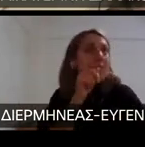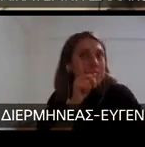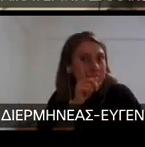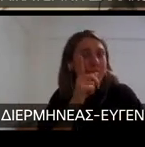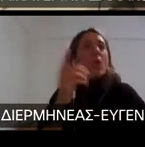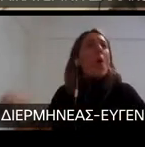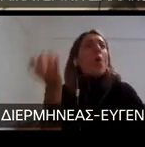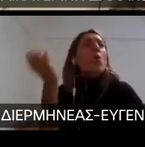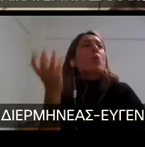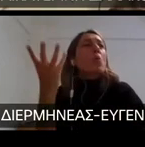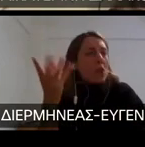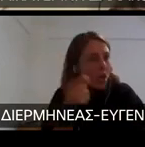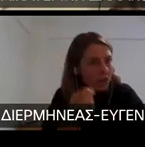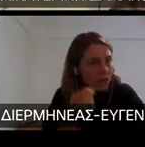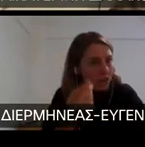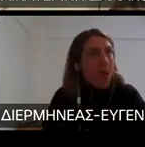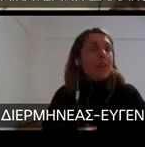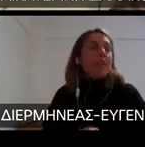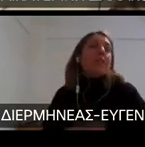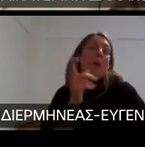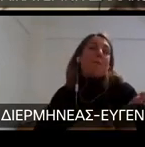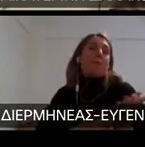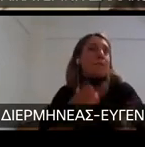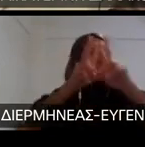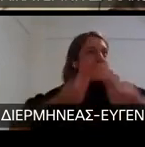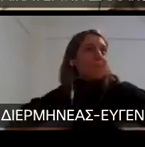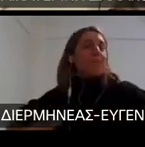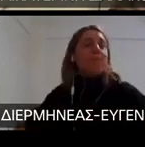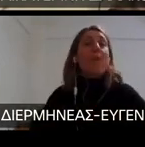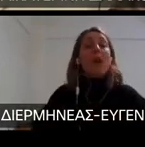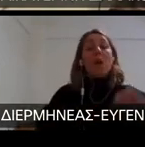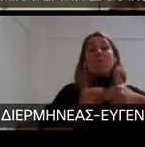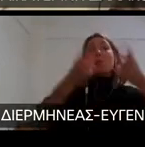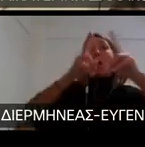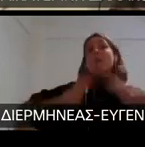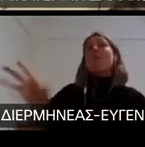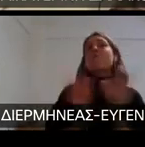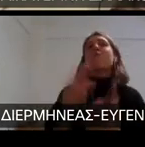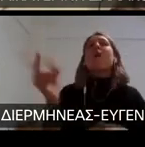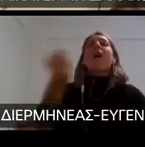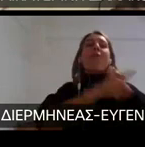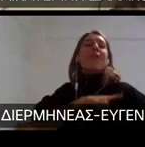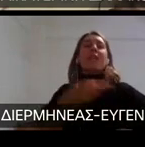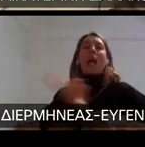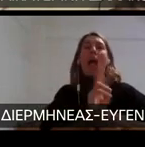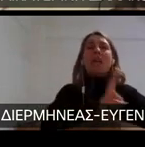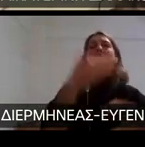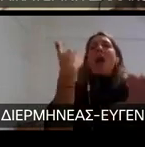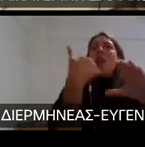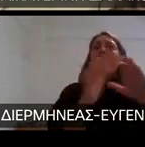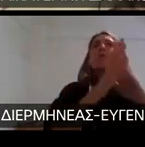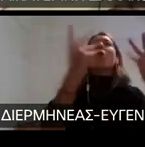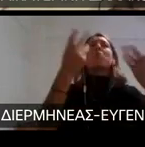γλωσσική πρακτική του Ιδρύματος. Έτσι λοιπόν έγινε μια πρώτη έρευνα στα διοικητικά έγγραφα, τα έγγραφα αλληλογραφίας, τις ανακοινώσεις